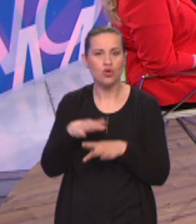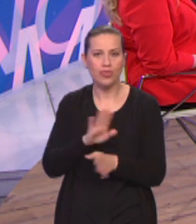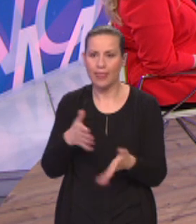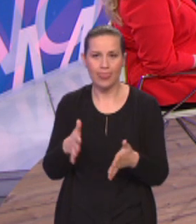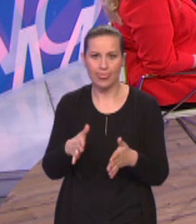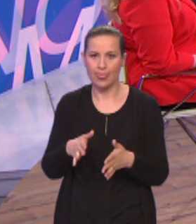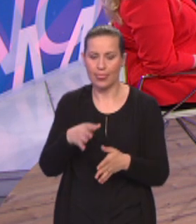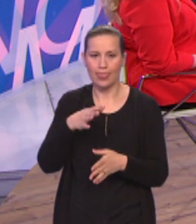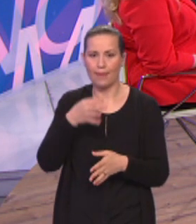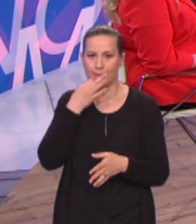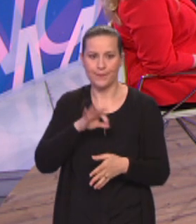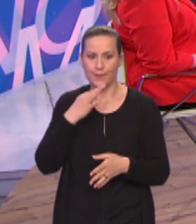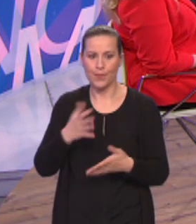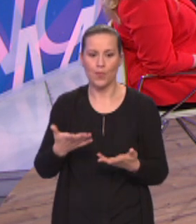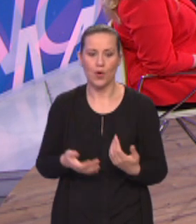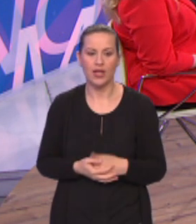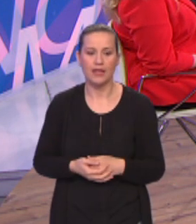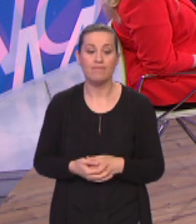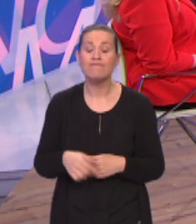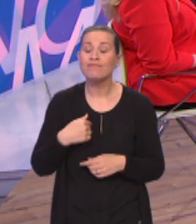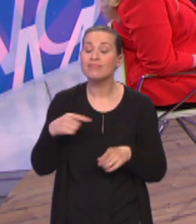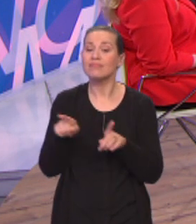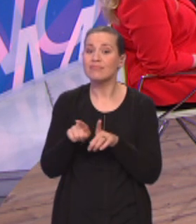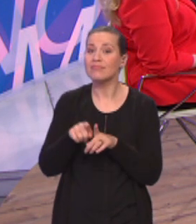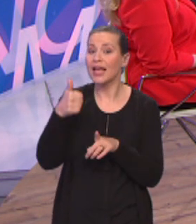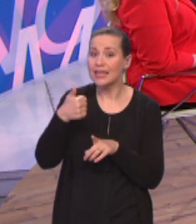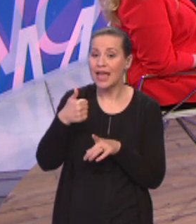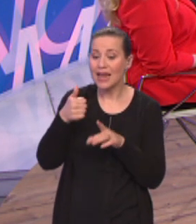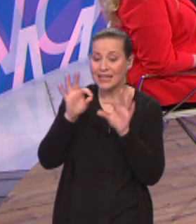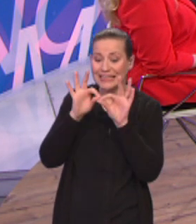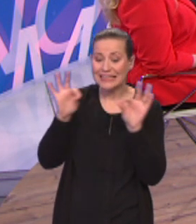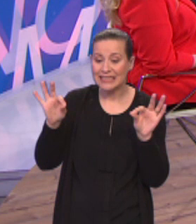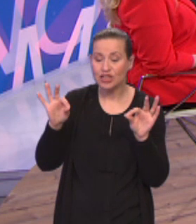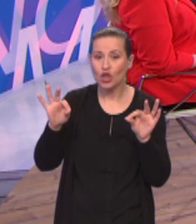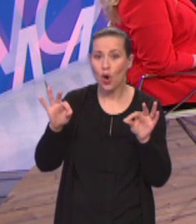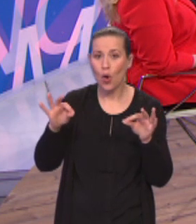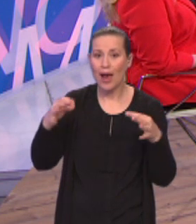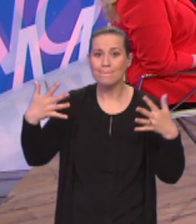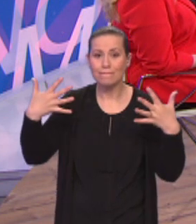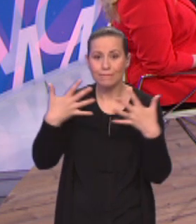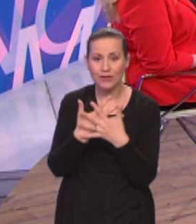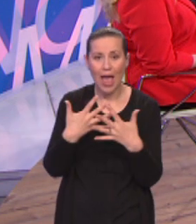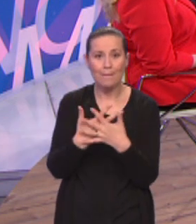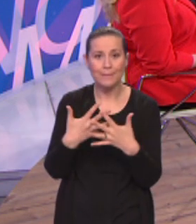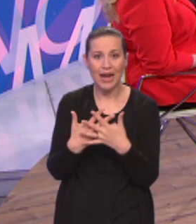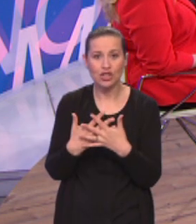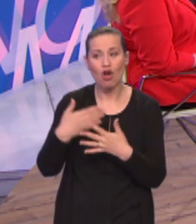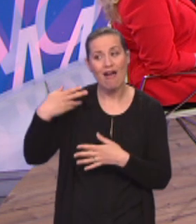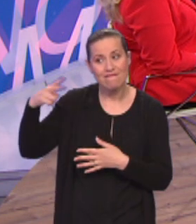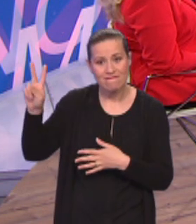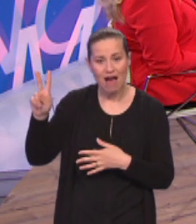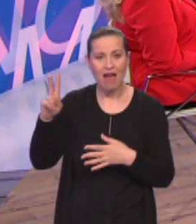tome, evo, ja sam jedna od tih niti koja plete tu mrežu između domovinske i izvan domovinske. Kako